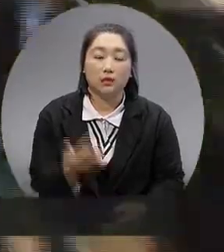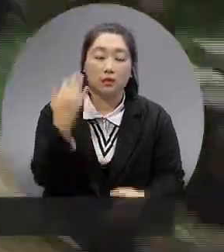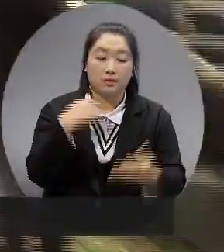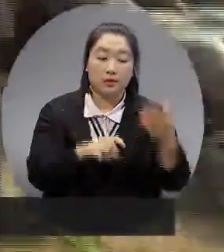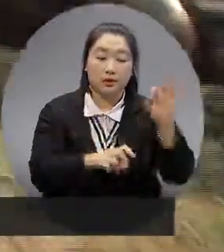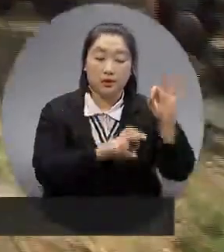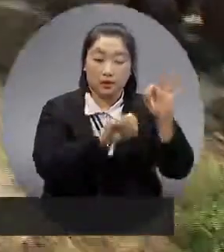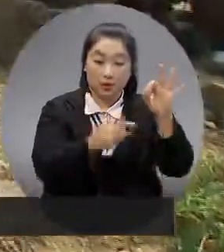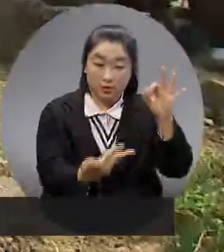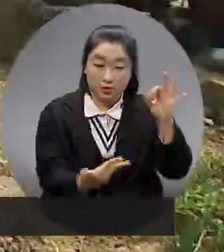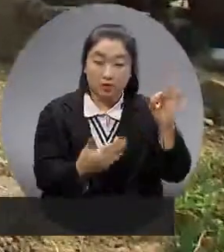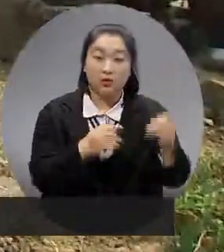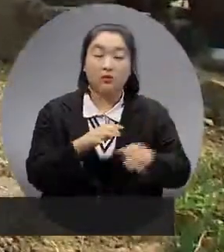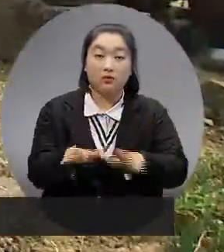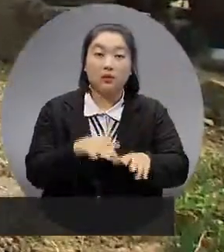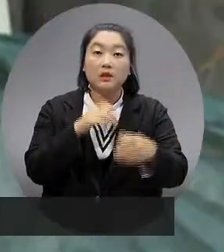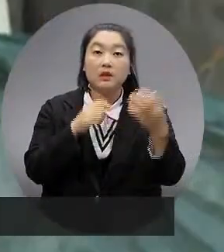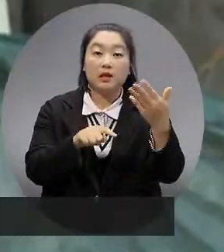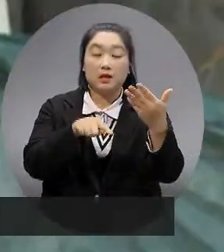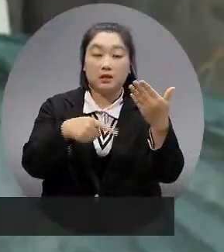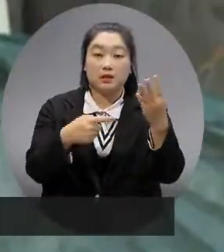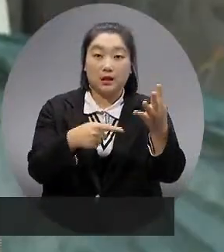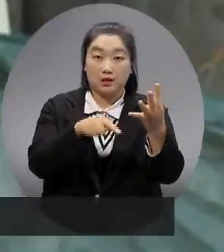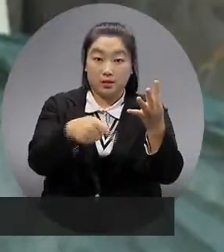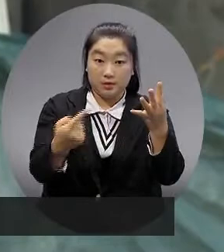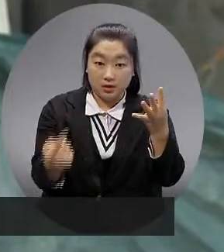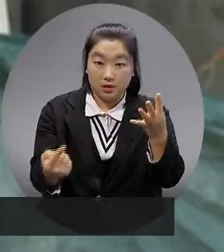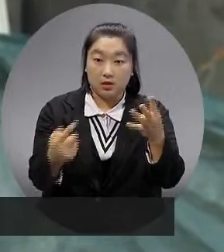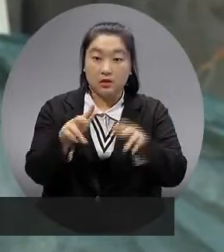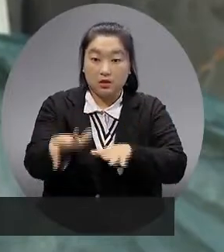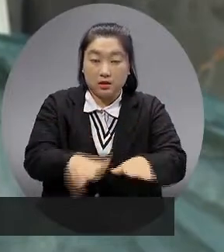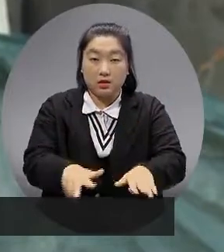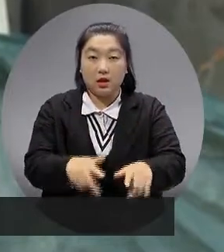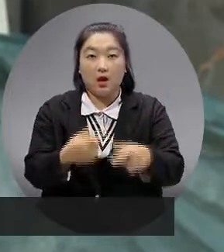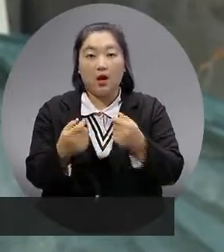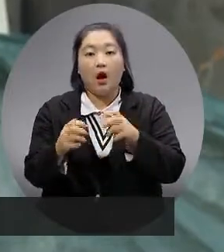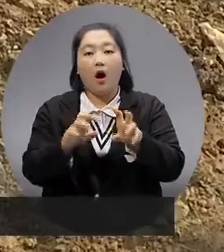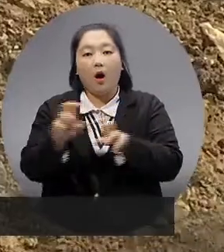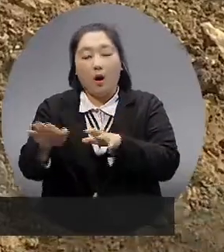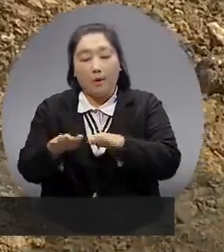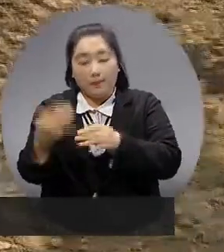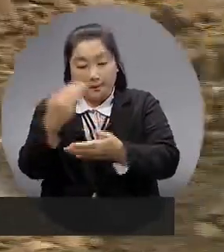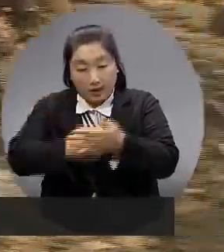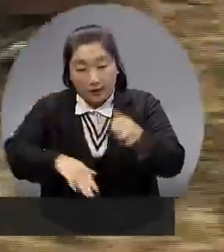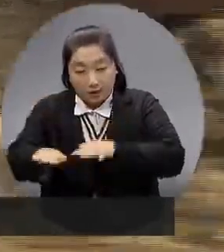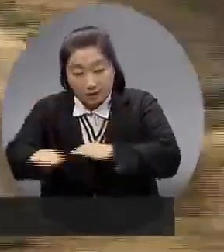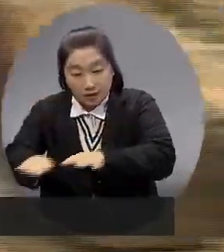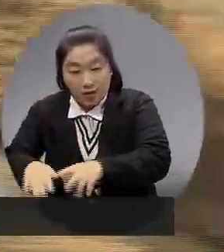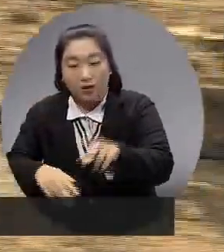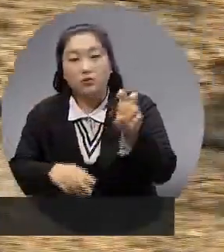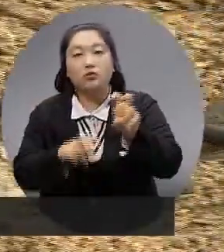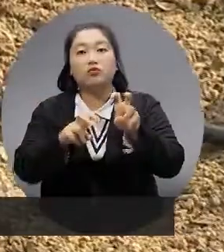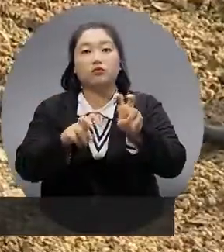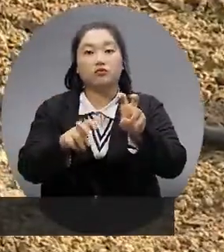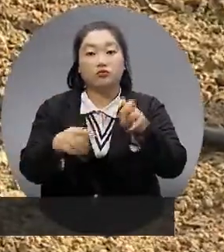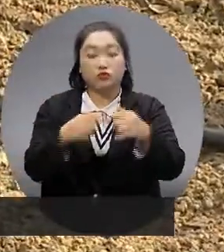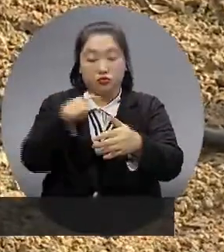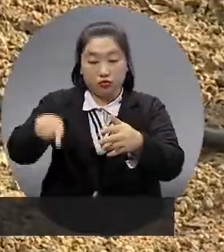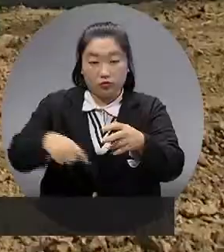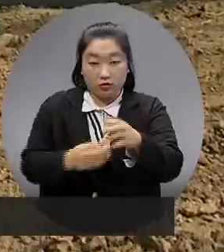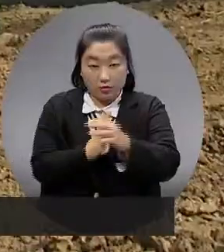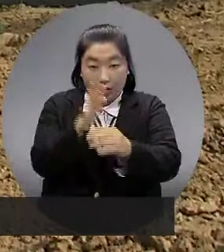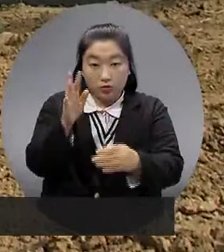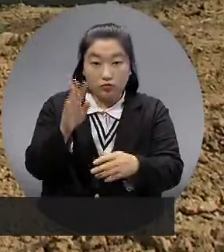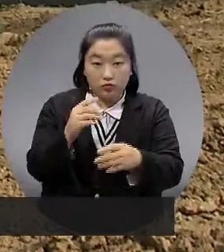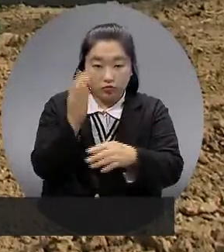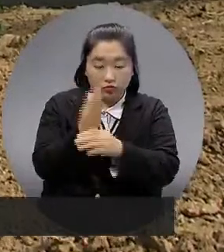29일 규모 4.1 지진이 발생한 뒤로 기상청이 20차례가 넘는 여진을 관측했는데 그 가운데 가장 큰 규모입니다.